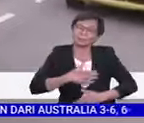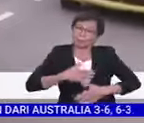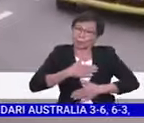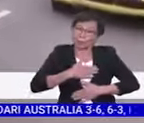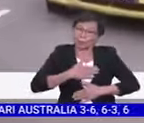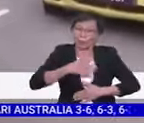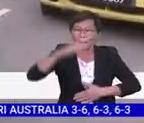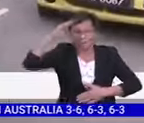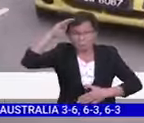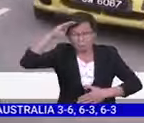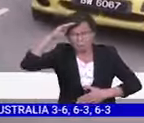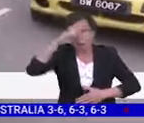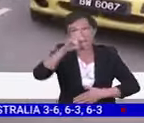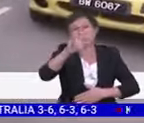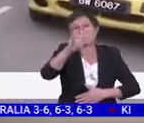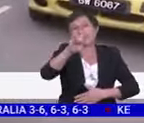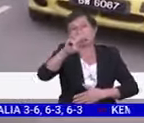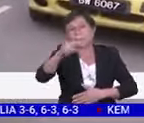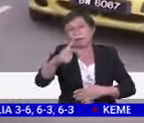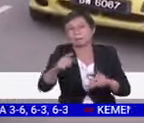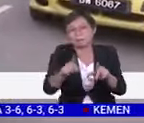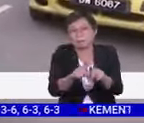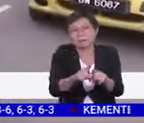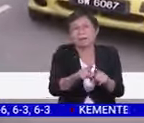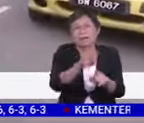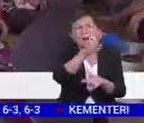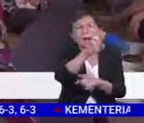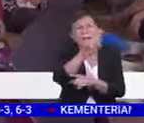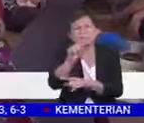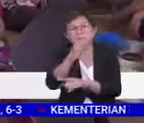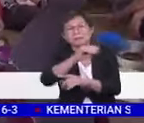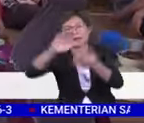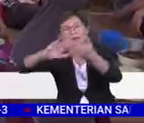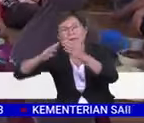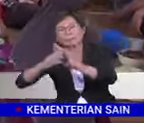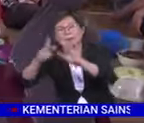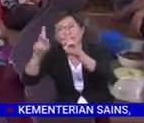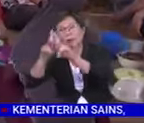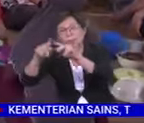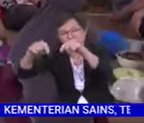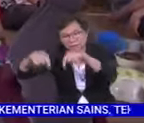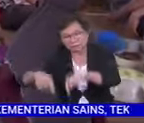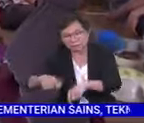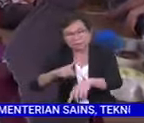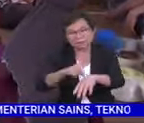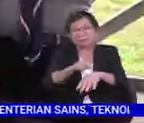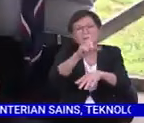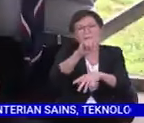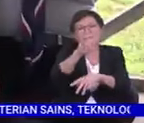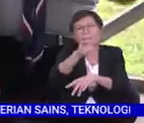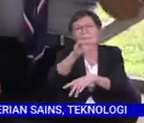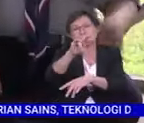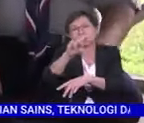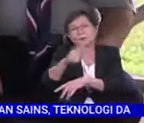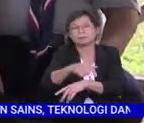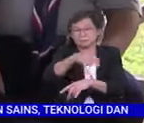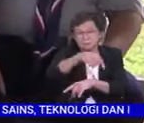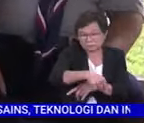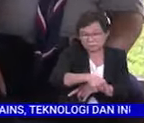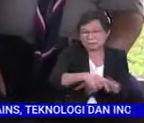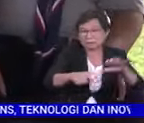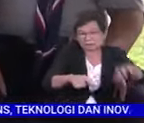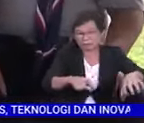pengakap Daerah Lembang bersama kawasan Rukun Tetangga dan community Kampung berita Media Lembang katanya daerah Lembang